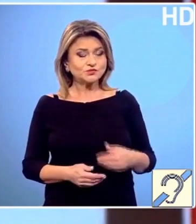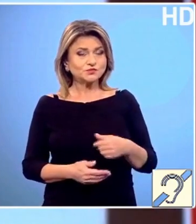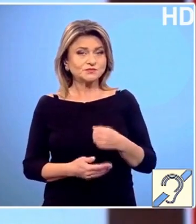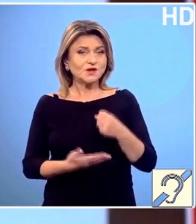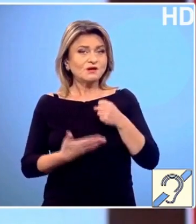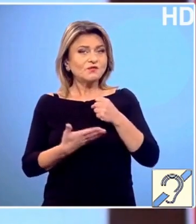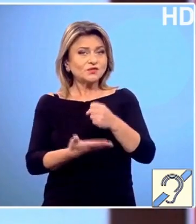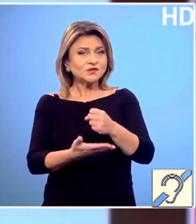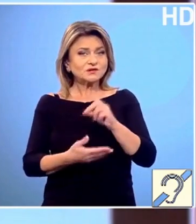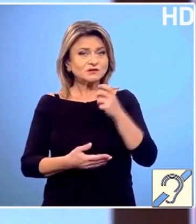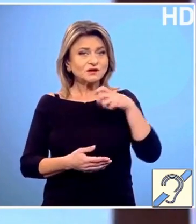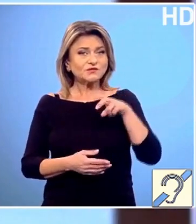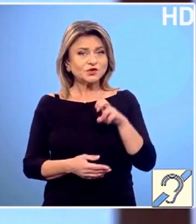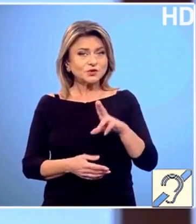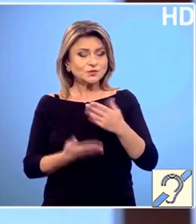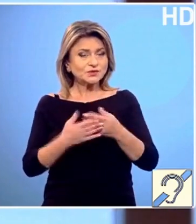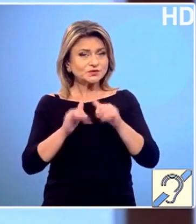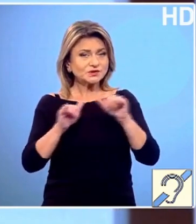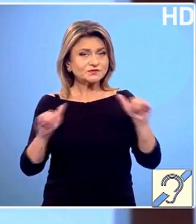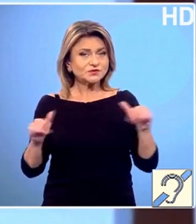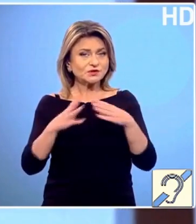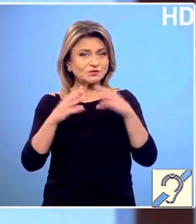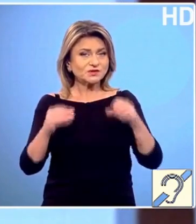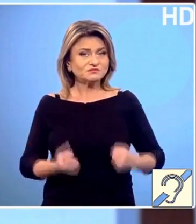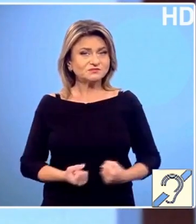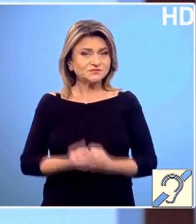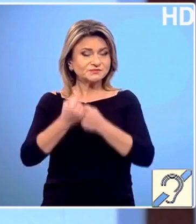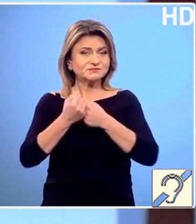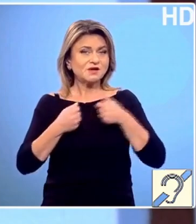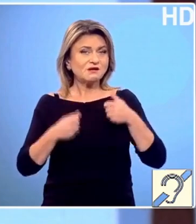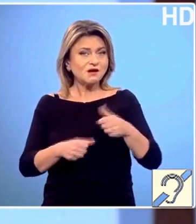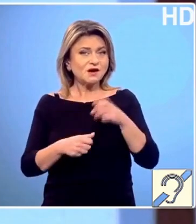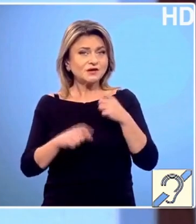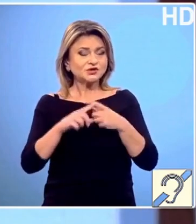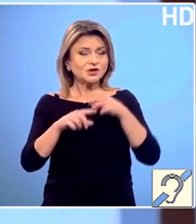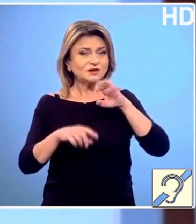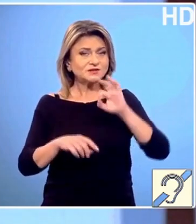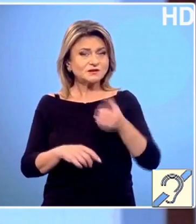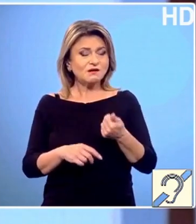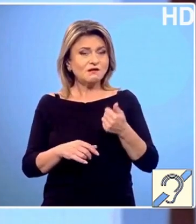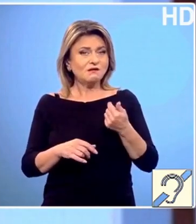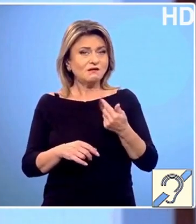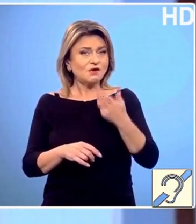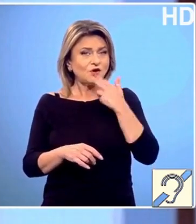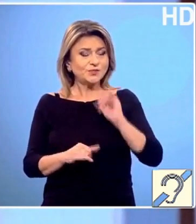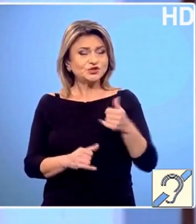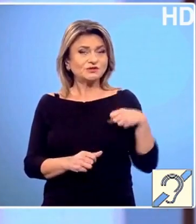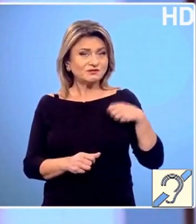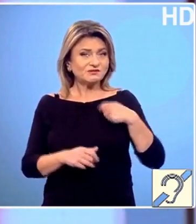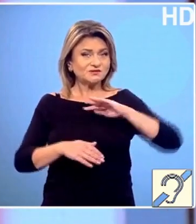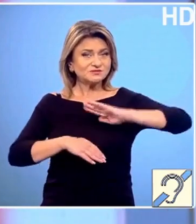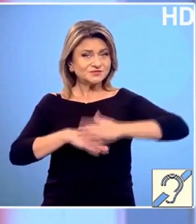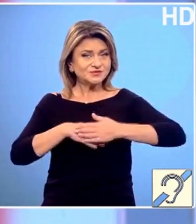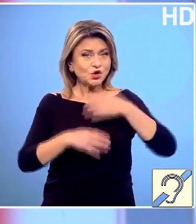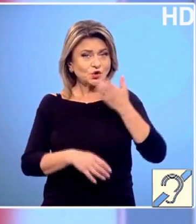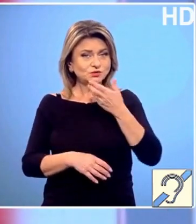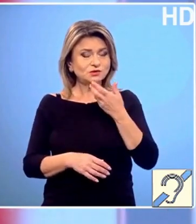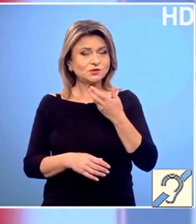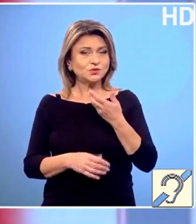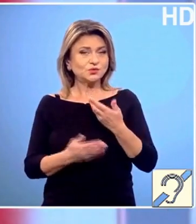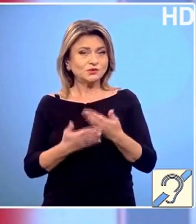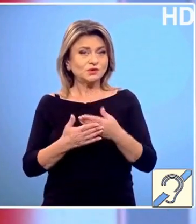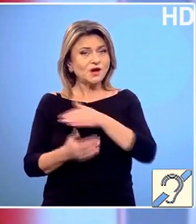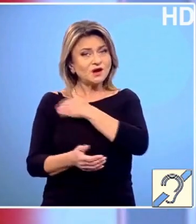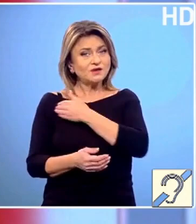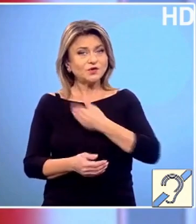Fundația Dan Voiculescu pentru Dezvoltarea României susține excelența în rândul copiilor și tinerilor, așa că s-a alăturat Consiliului Municipal al